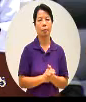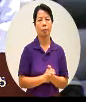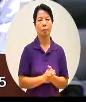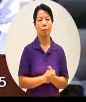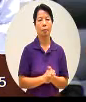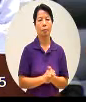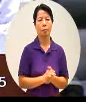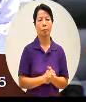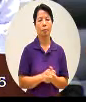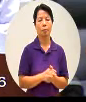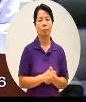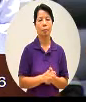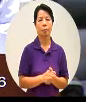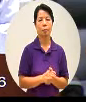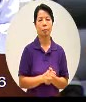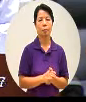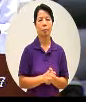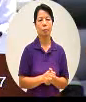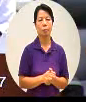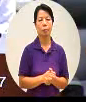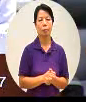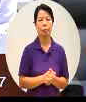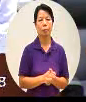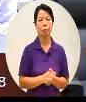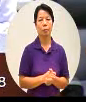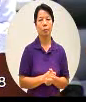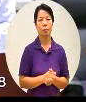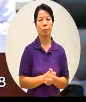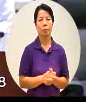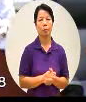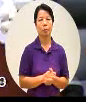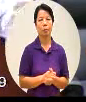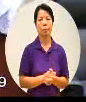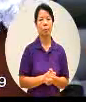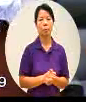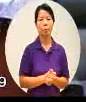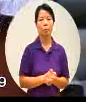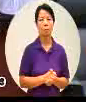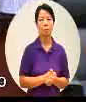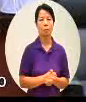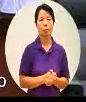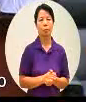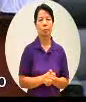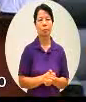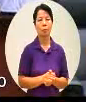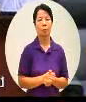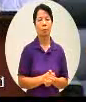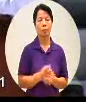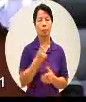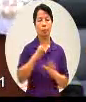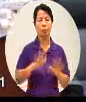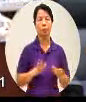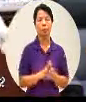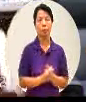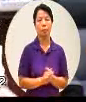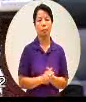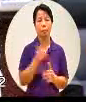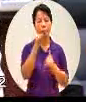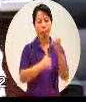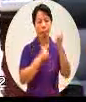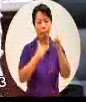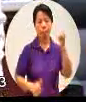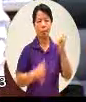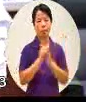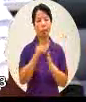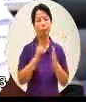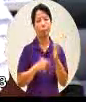明一下？ 我没时间了。 是。 哦，你要说明，等一下你再说明哈、哦。来，我现在讲一个故事啊，很简